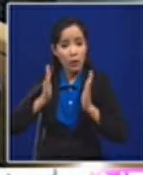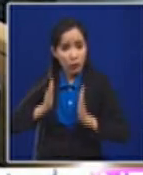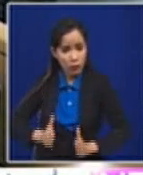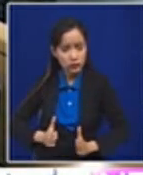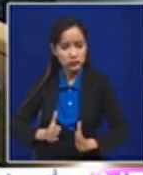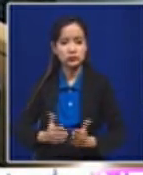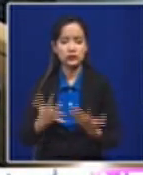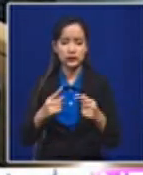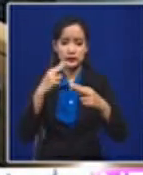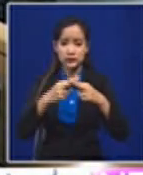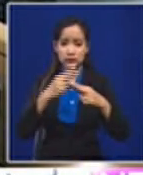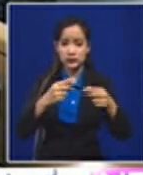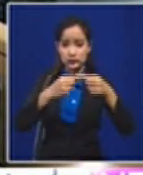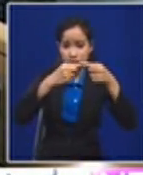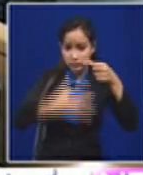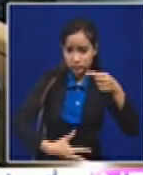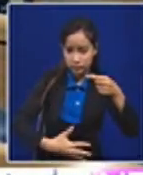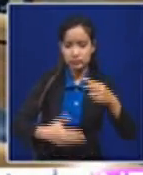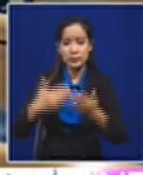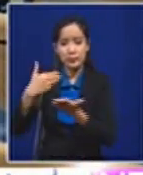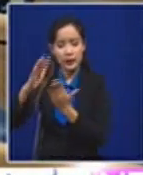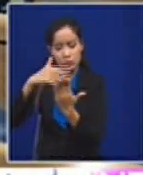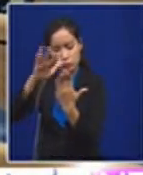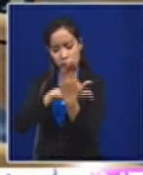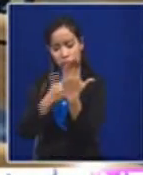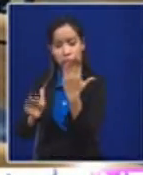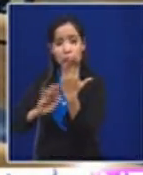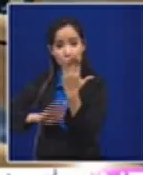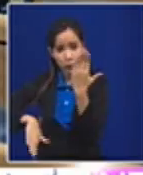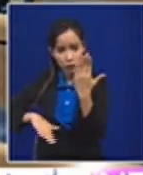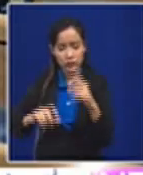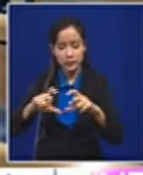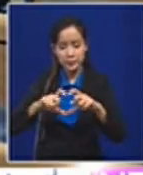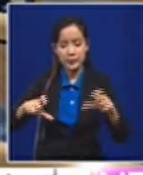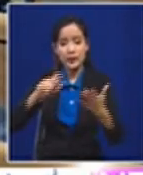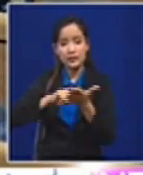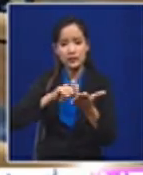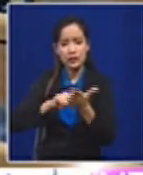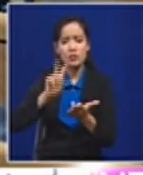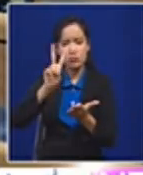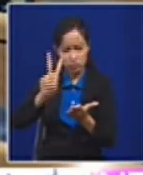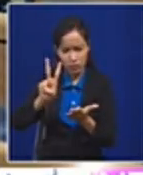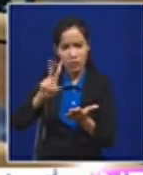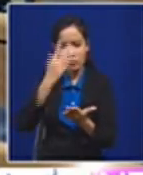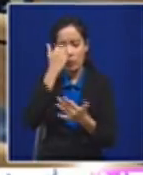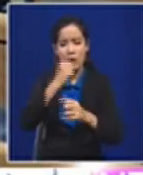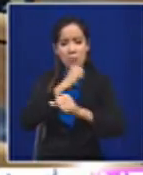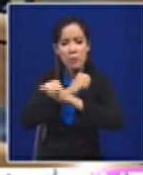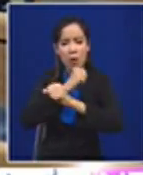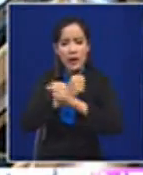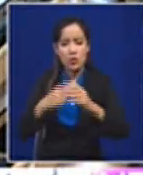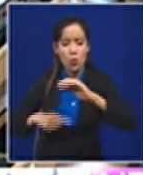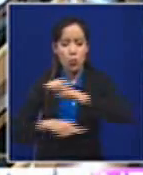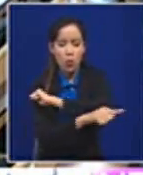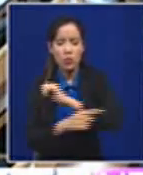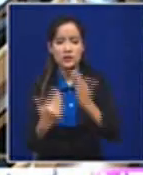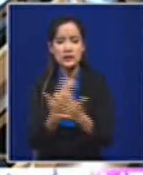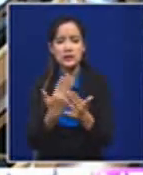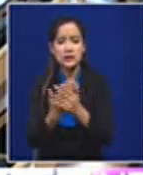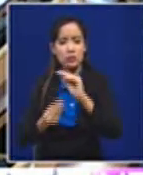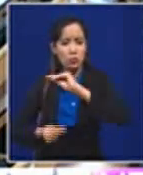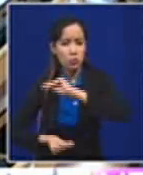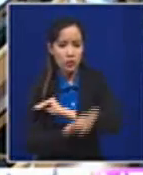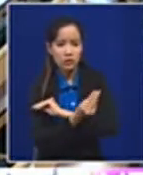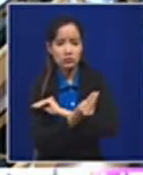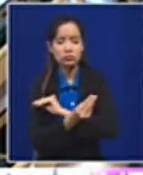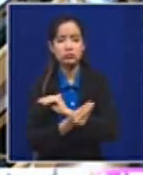ระบบบัญชีรายชื่อและแบบแบ่งเขตเลือกตั้งโดยใช้บัตรเลือกตั้ง2ใบเพื่อป้องกันปัญหาการซื้อเสียงและการริดรอนสิทธิของประ